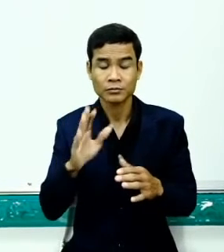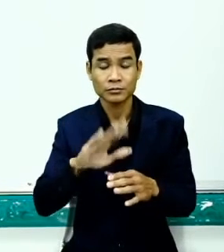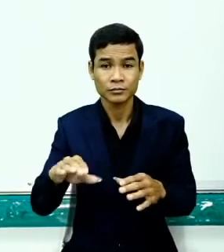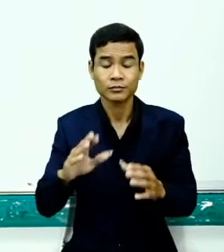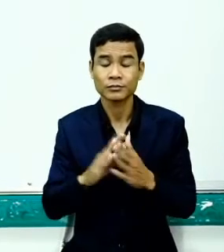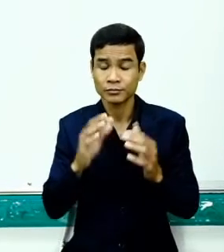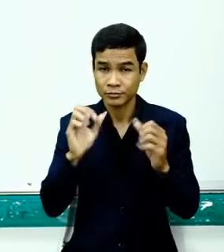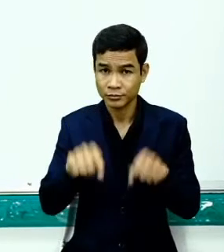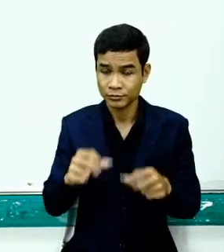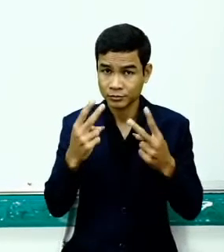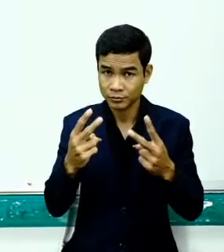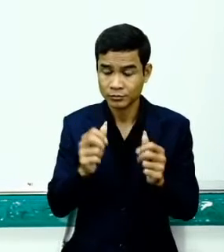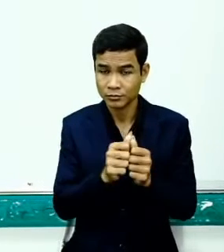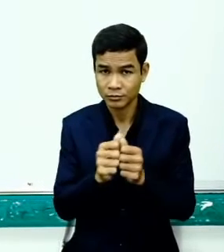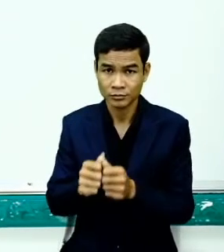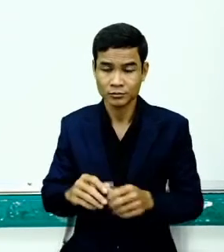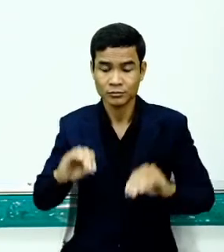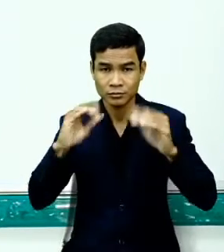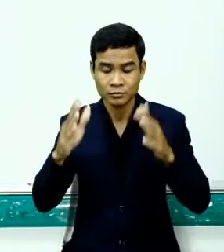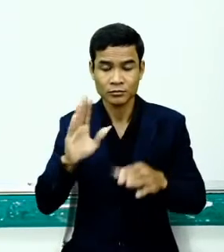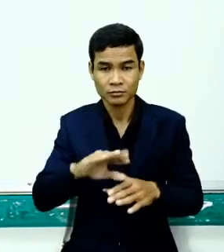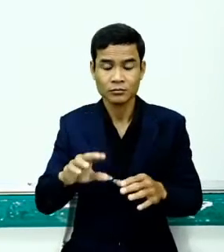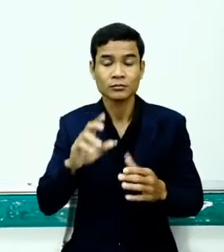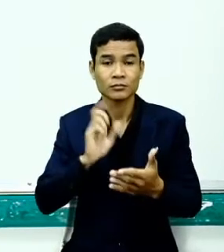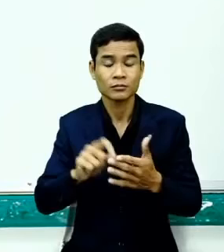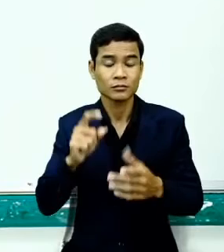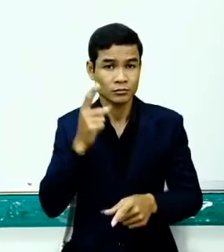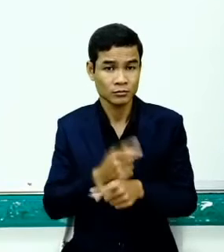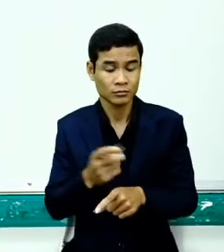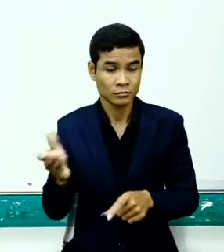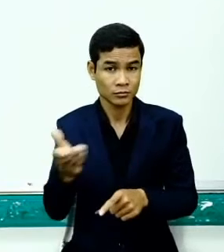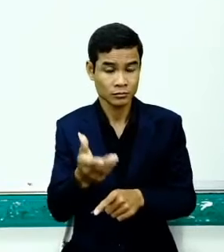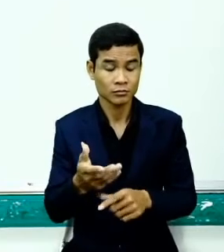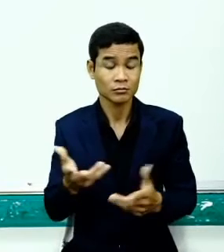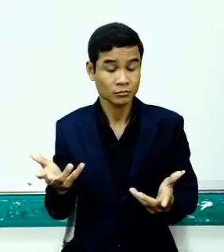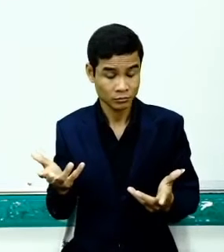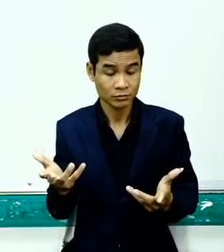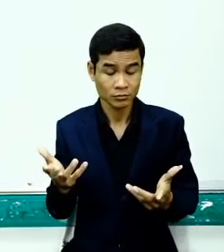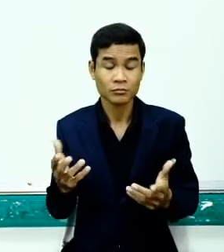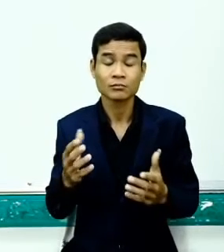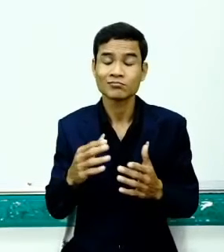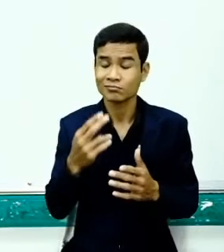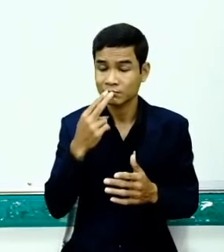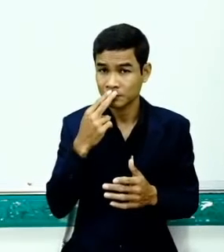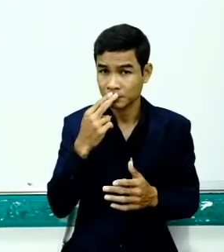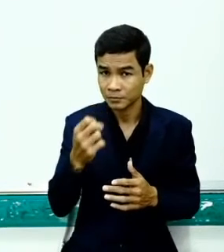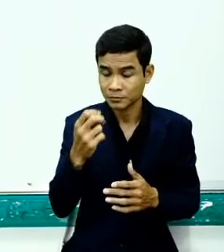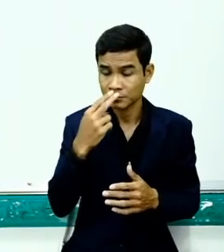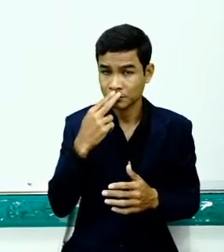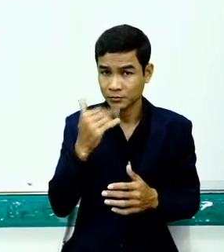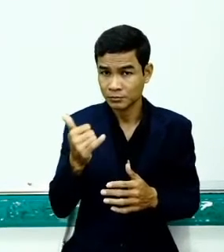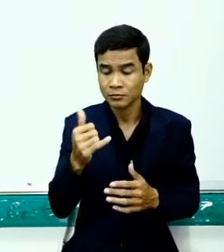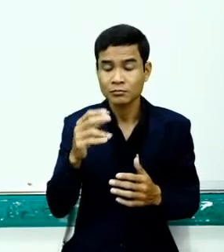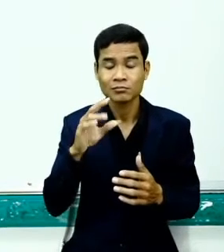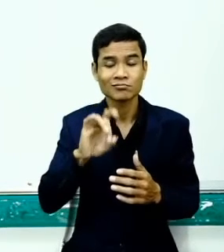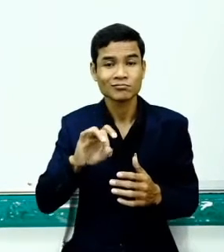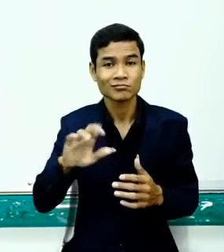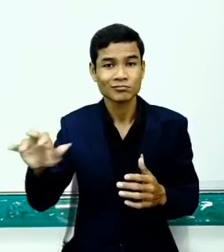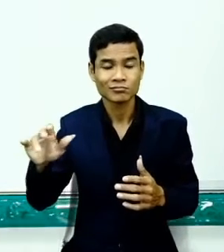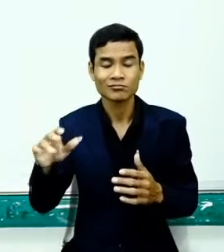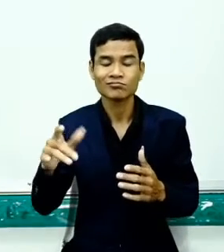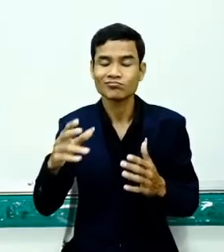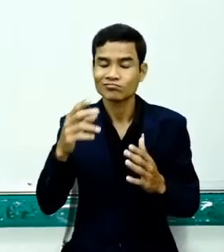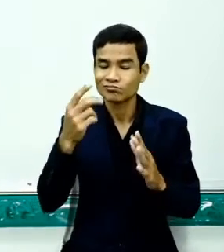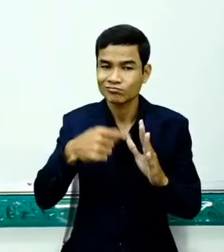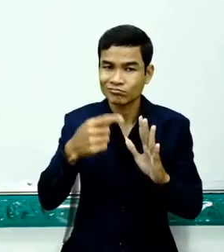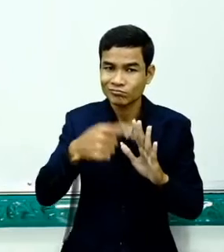ឡូវនេះមកផ្ទៀងផ្ទាត់ជាមួយអ្នកគ្រូតើកូនសរសេរបានត្រឹមត្រូវដែរឬទេណាចាតាញុះសំឡាំងពីផ្ចិញជាអ្នកនឹងស្រាក់អ្វីដែរ